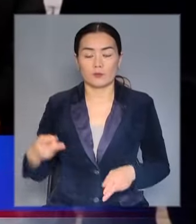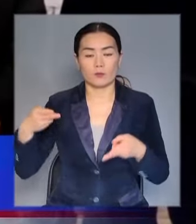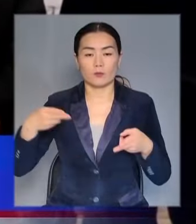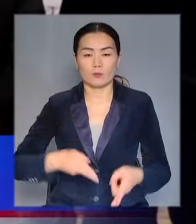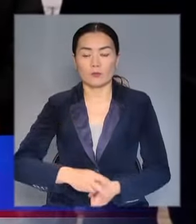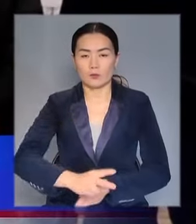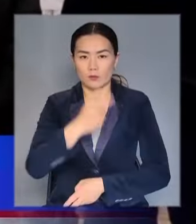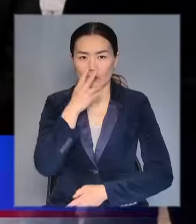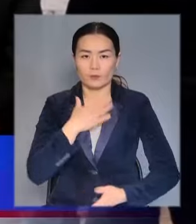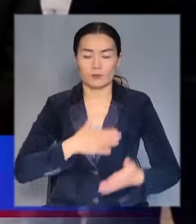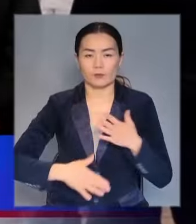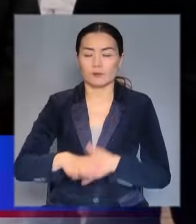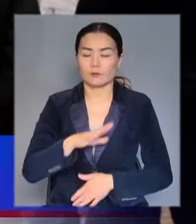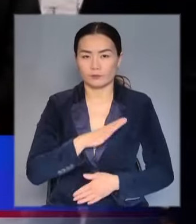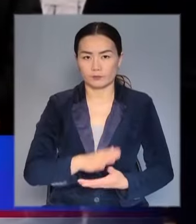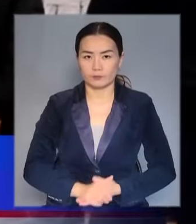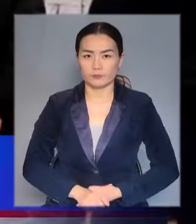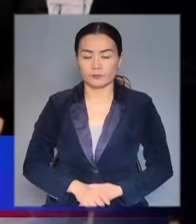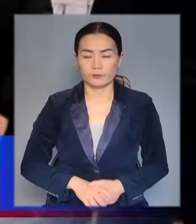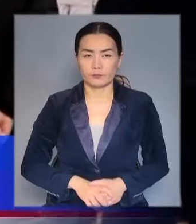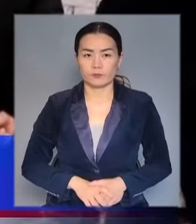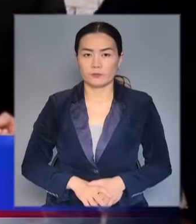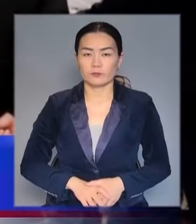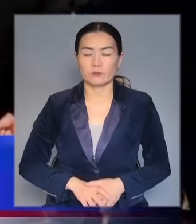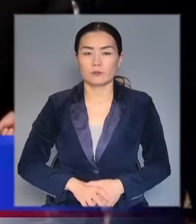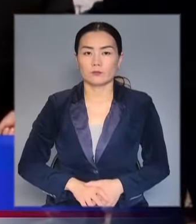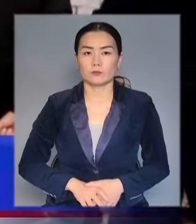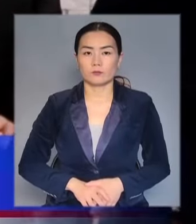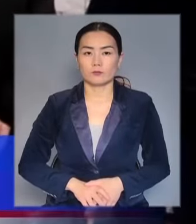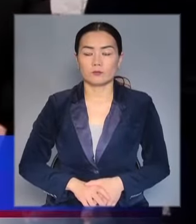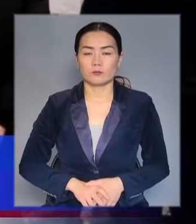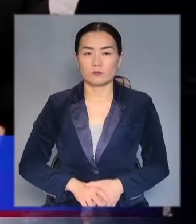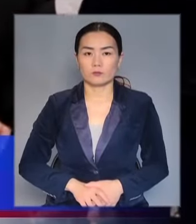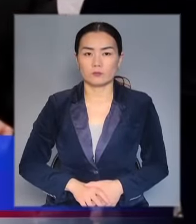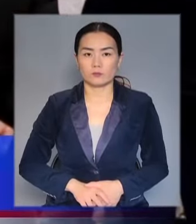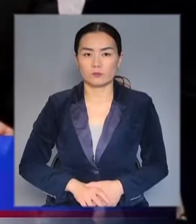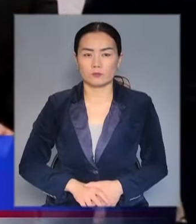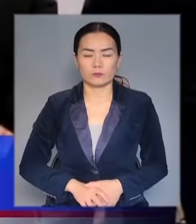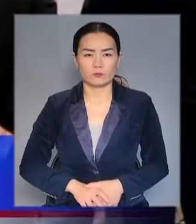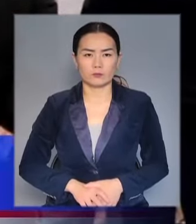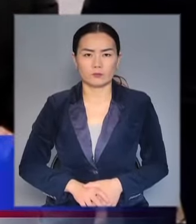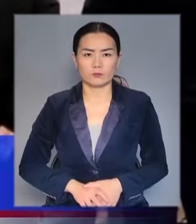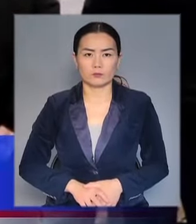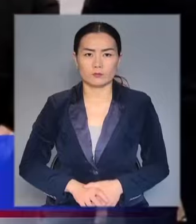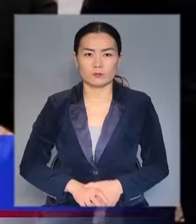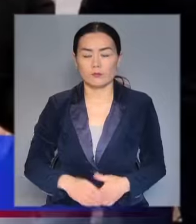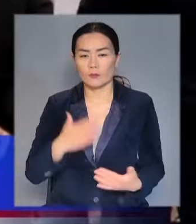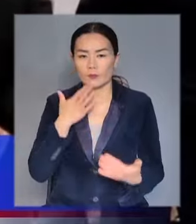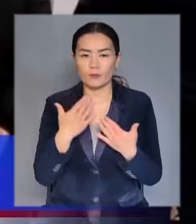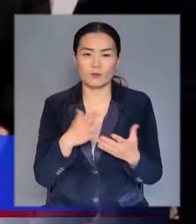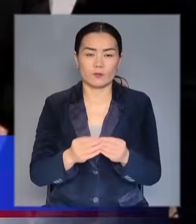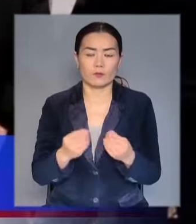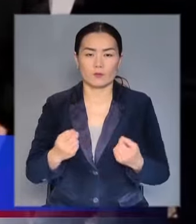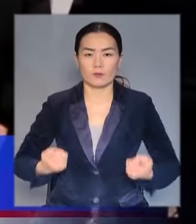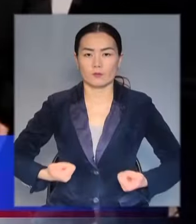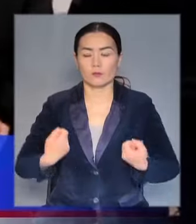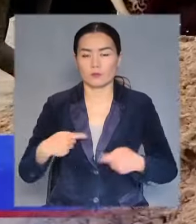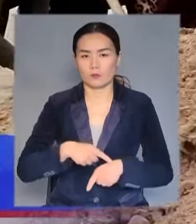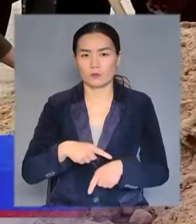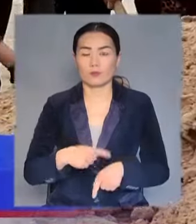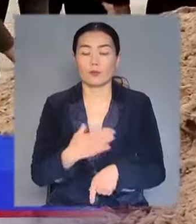тіпті шексіз қуаныштымыз, арамызға келді. Біздің қал жағдайымызды көтеріп, біліп, сұрап, бұл бізге үлкен мәртебе болып